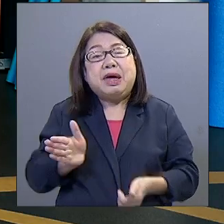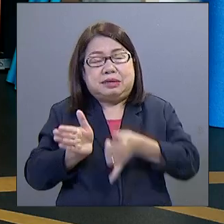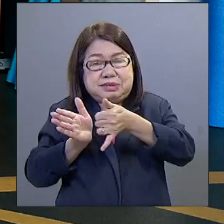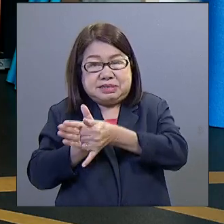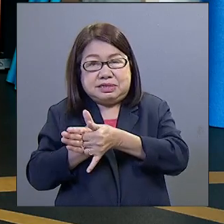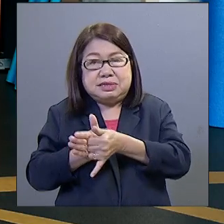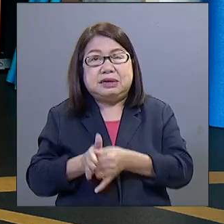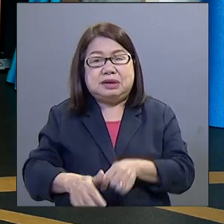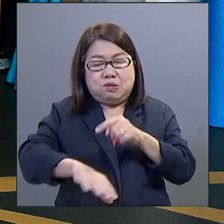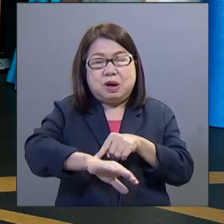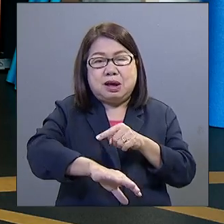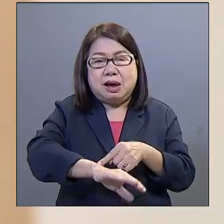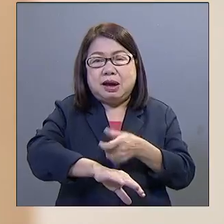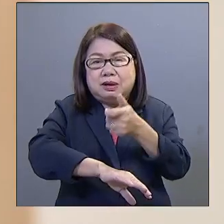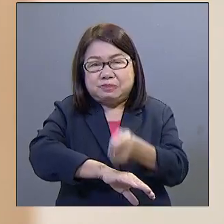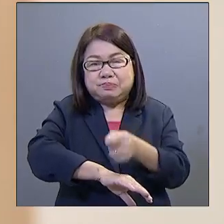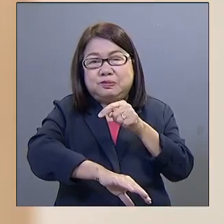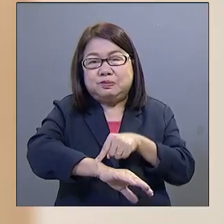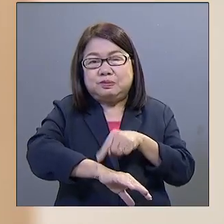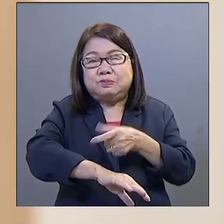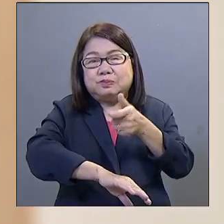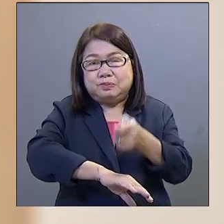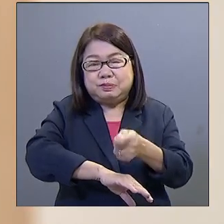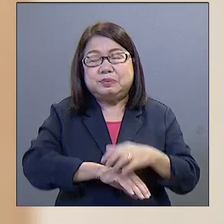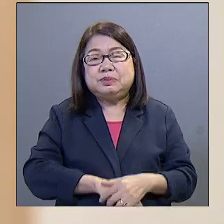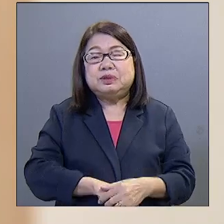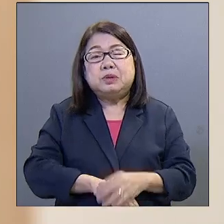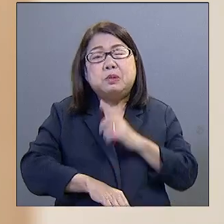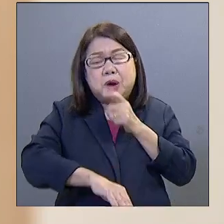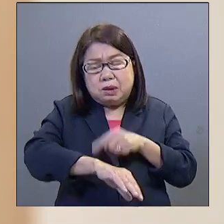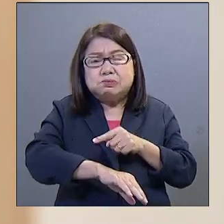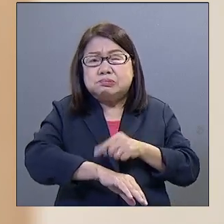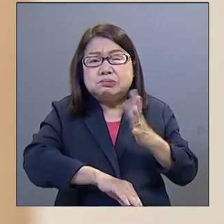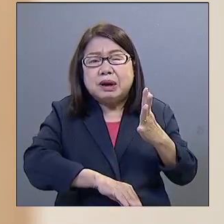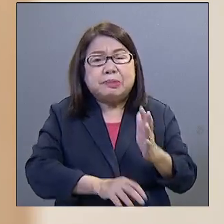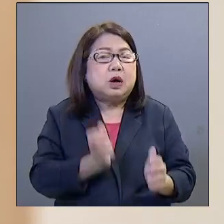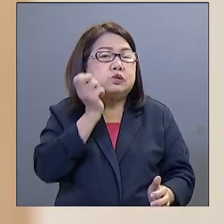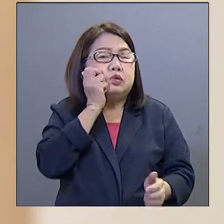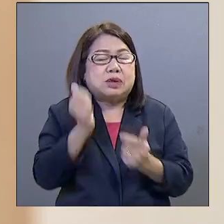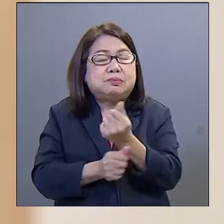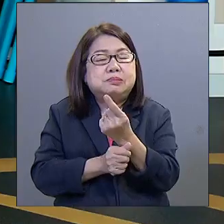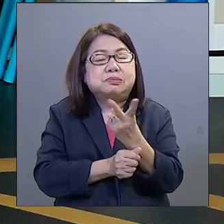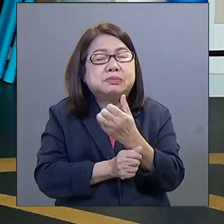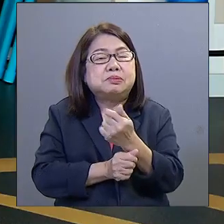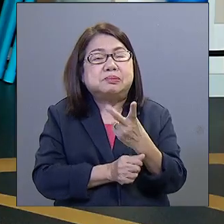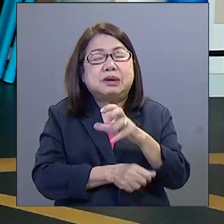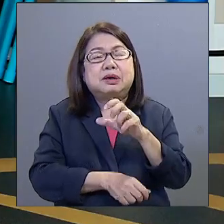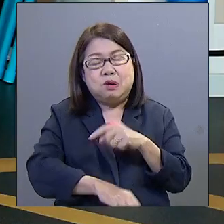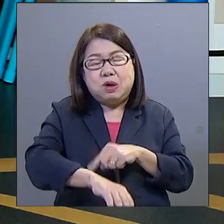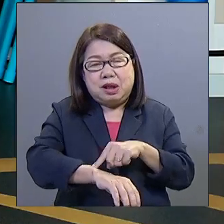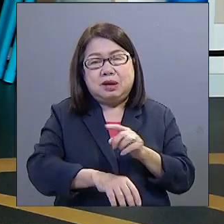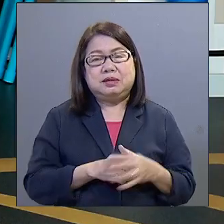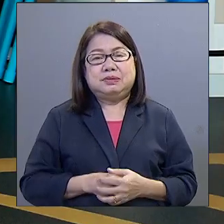าฬิกาจับเวลาเหมือนเดิมนะคะแล้วก็ถ้าไม่มีก็ใช้เป็นโทรศัพท์มือถือได ้ค่ะ ค่ะมีแค่นี้เอง2อย่าง เริ่มจ